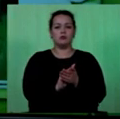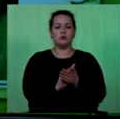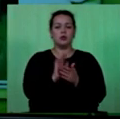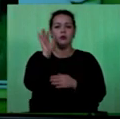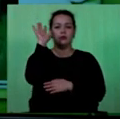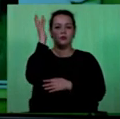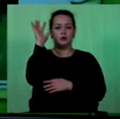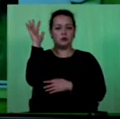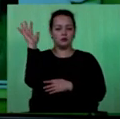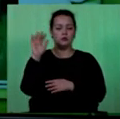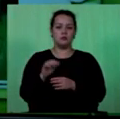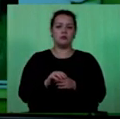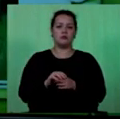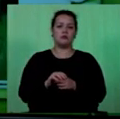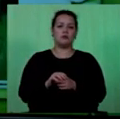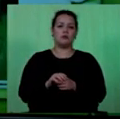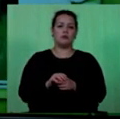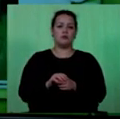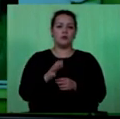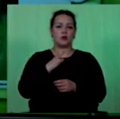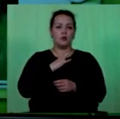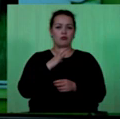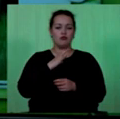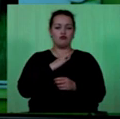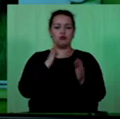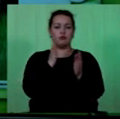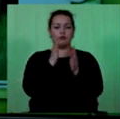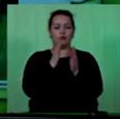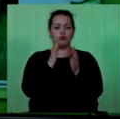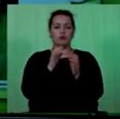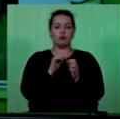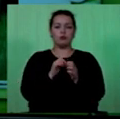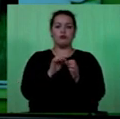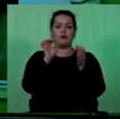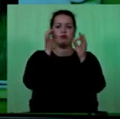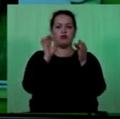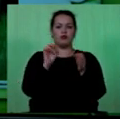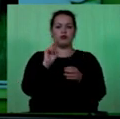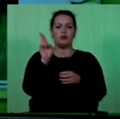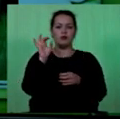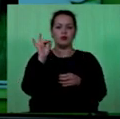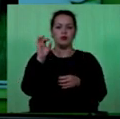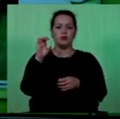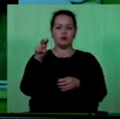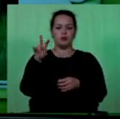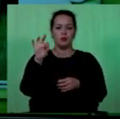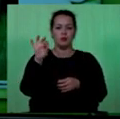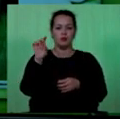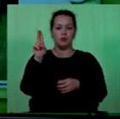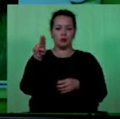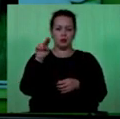Деревья. Деревья обогащают наш воздух кислородом. Поэтому